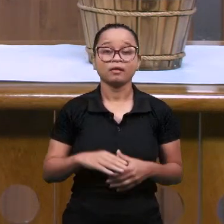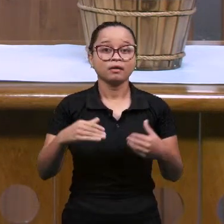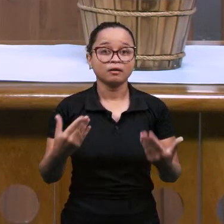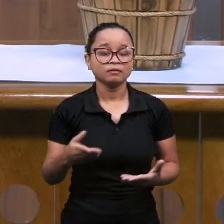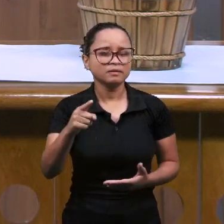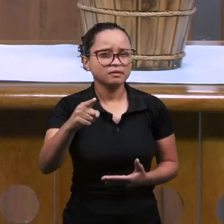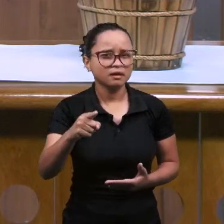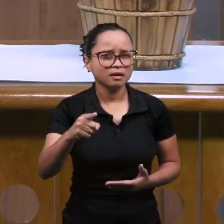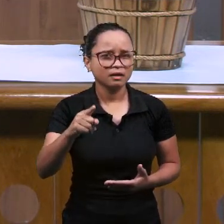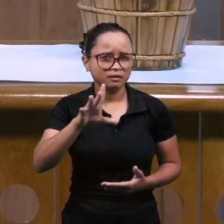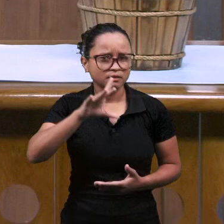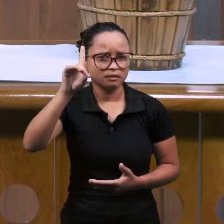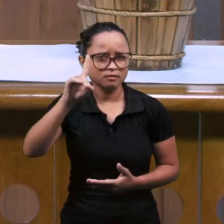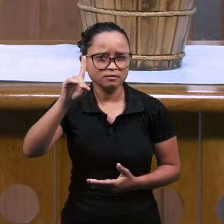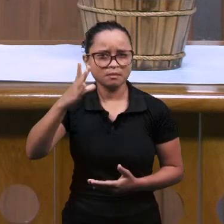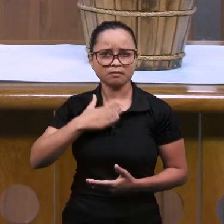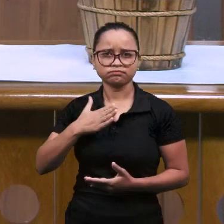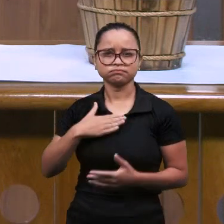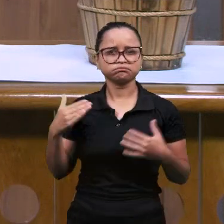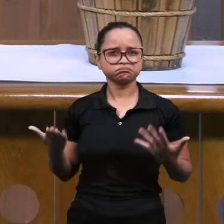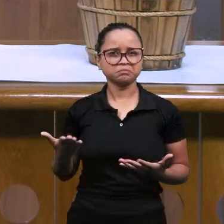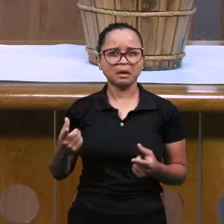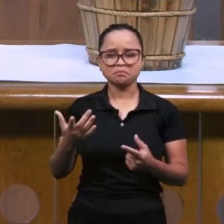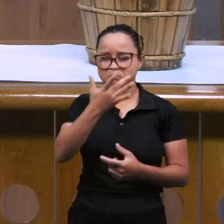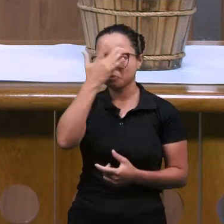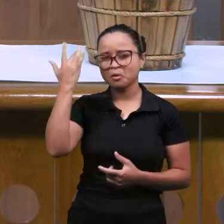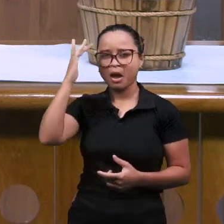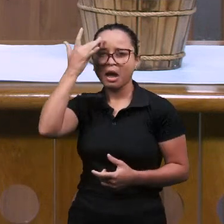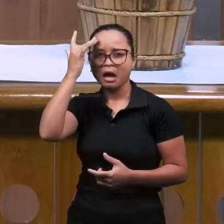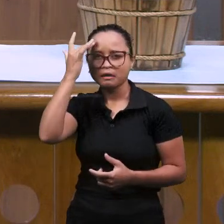ça? Ça, c'est la volonté souveraine de Dieu.